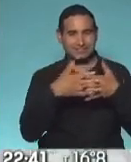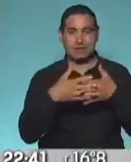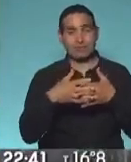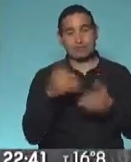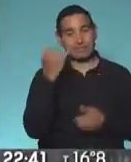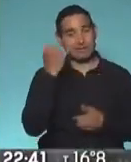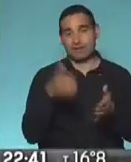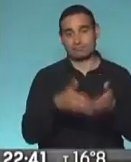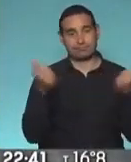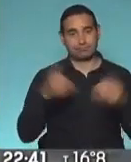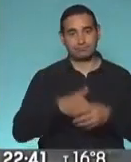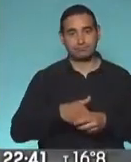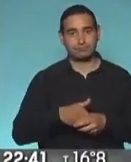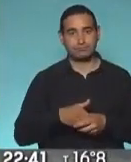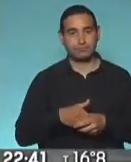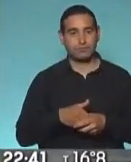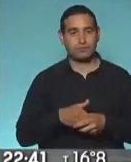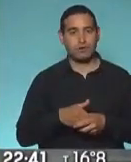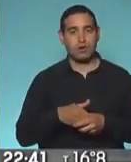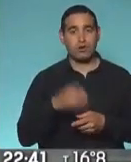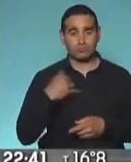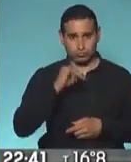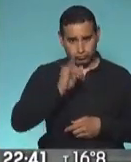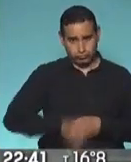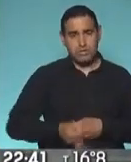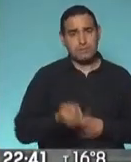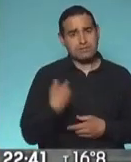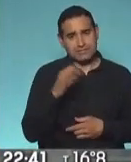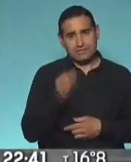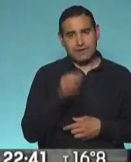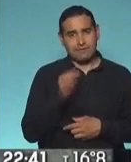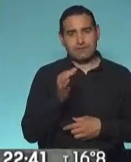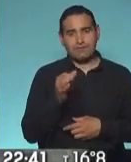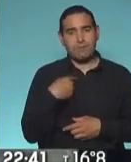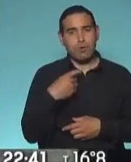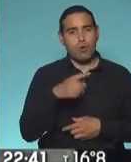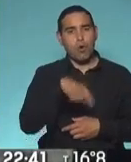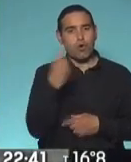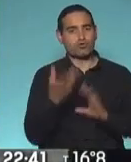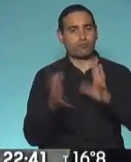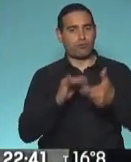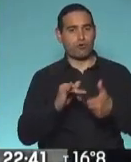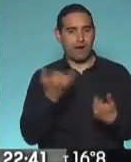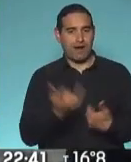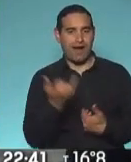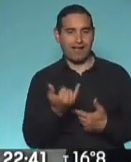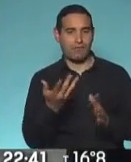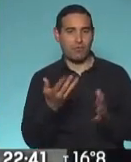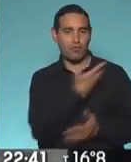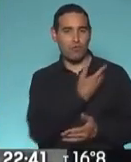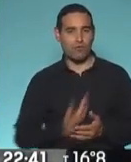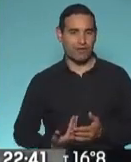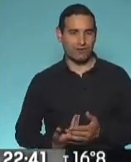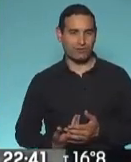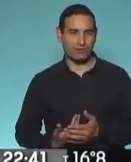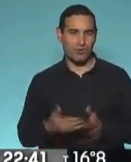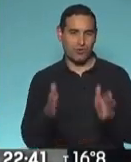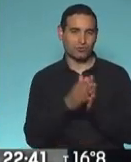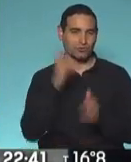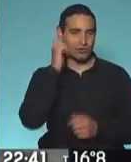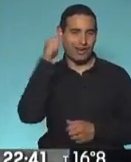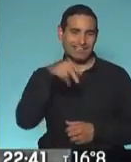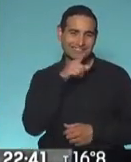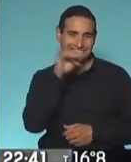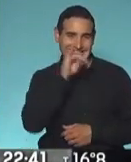מהירה. אני עושה זאת מתוך ידיעה שלא שיש לי סיכויים גבוהים יותר